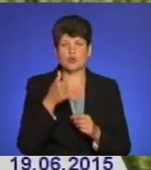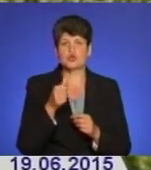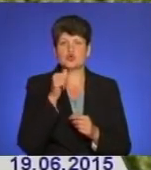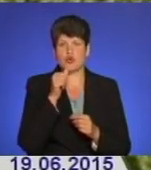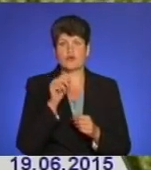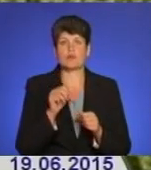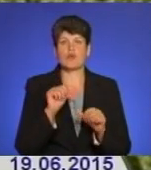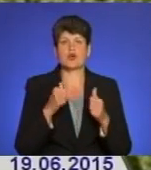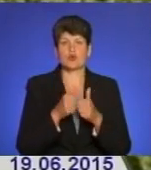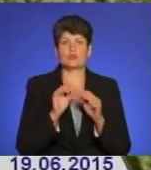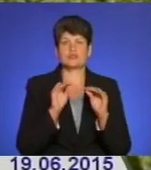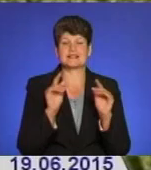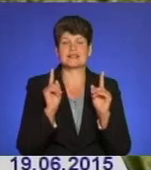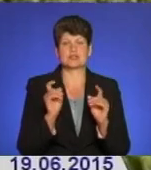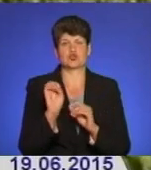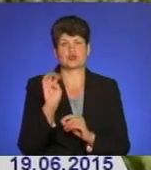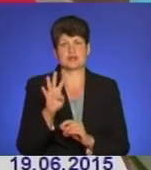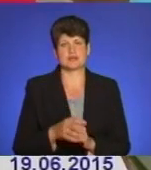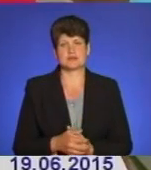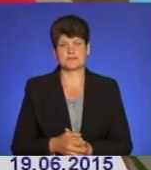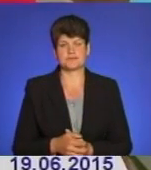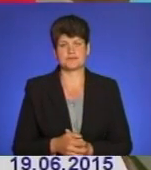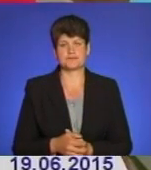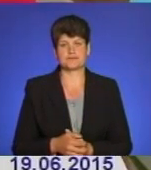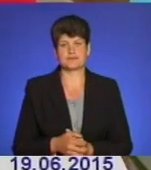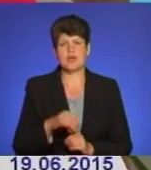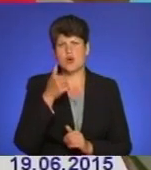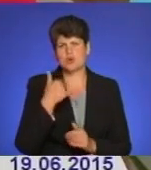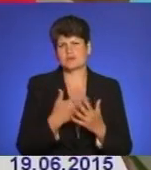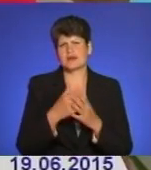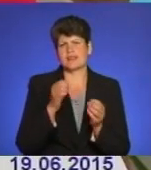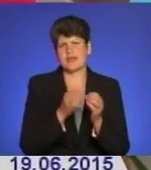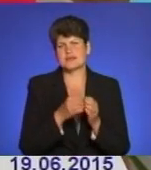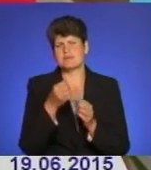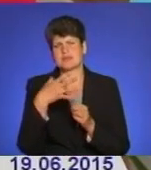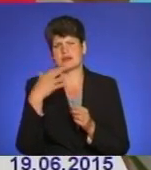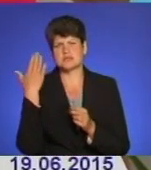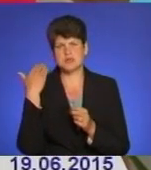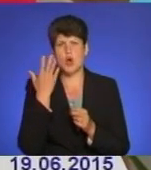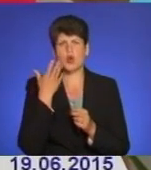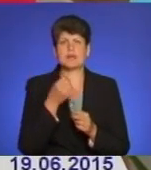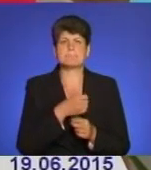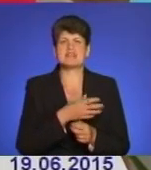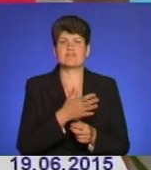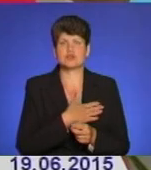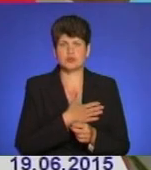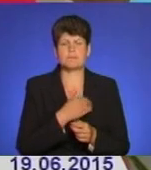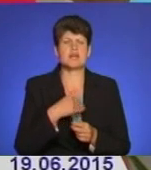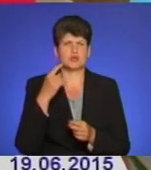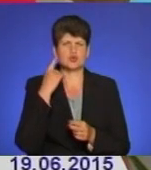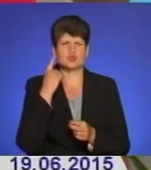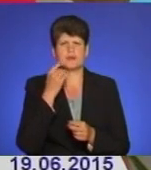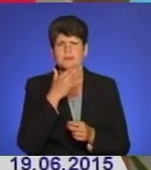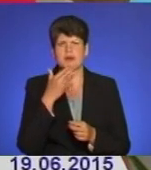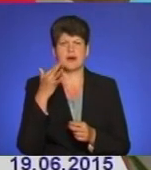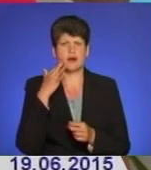буряком засіяли лише 14. Років 10-15 назад, коли вони приватизовувались, ми чули дуже багато